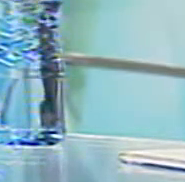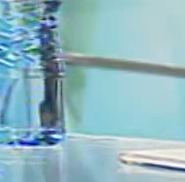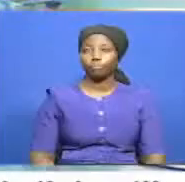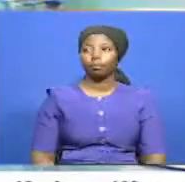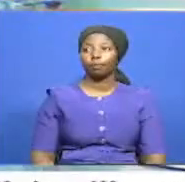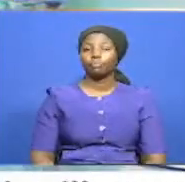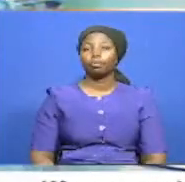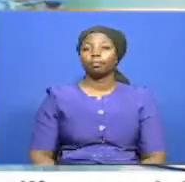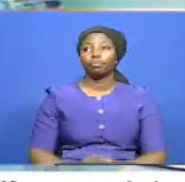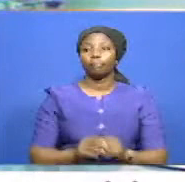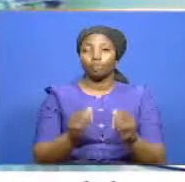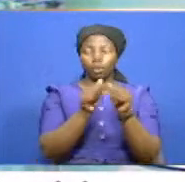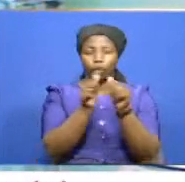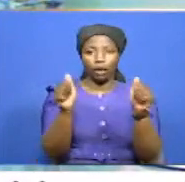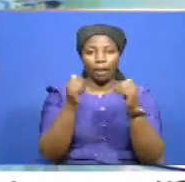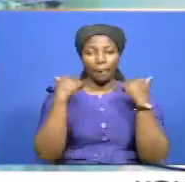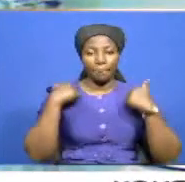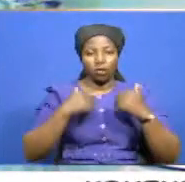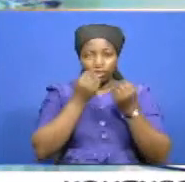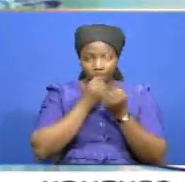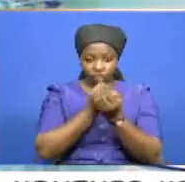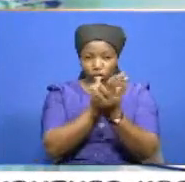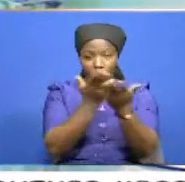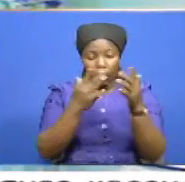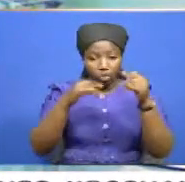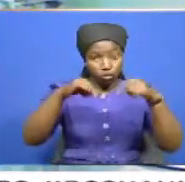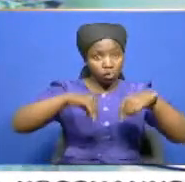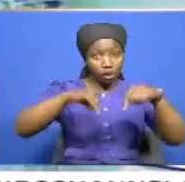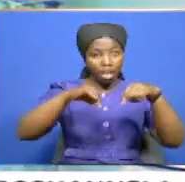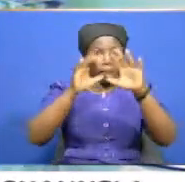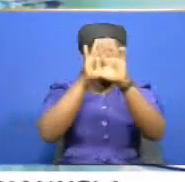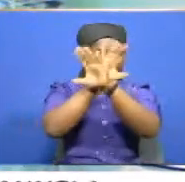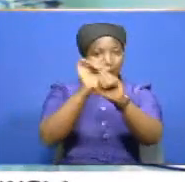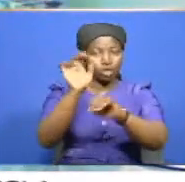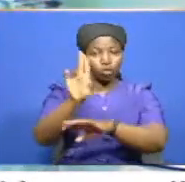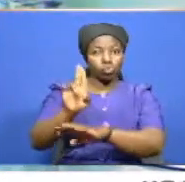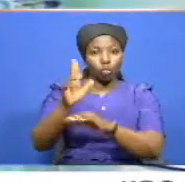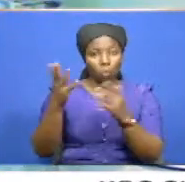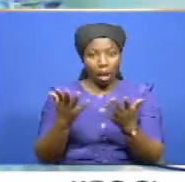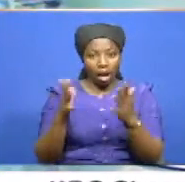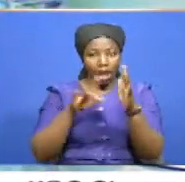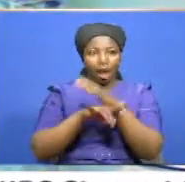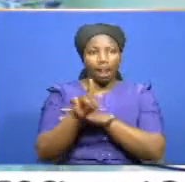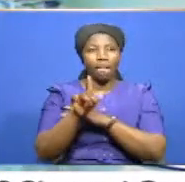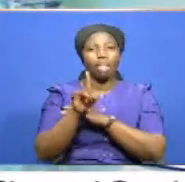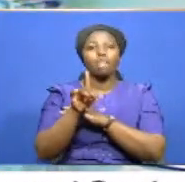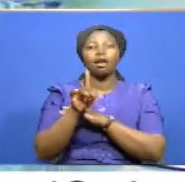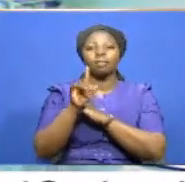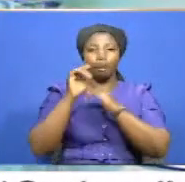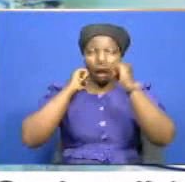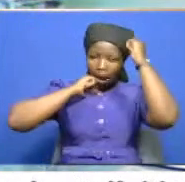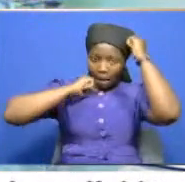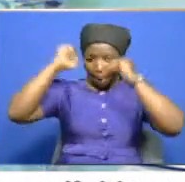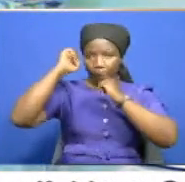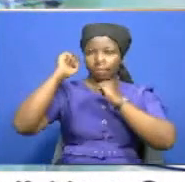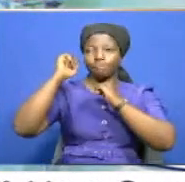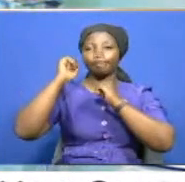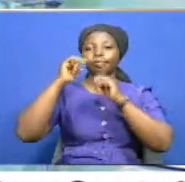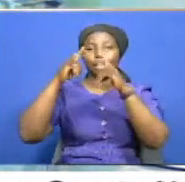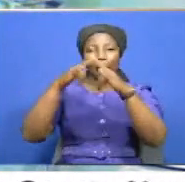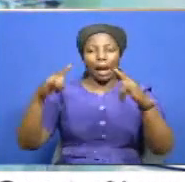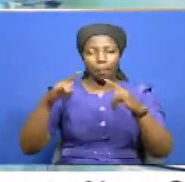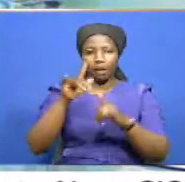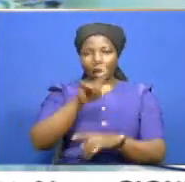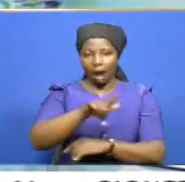Na bila shaka ni kikufahamisha tu, sasa hivi Rais Uhuru Kenyatta yupo katika kambi ya kijeshi ya Lang'ata pale, ambapo